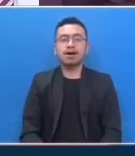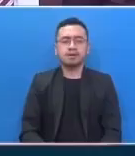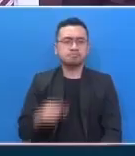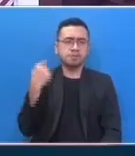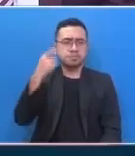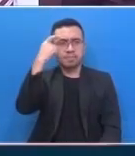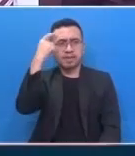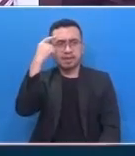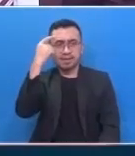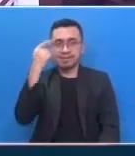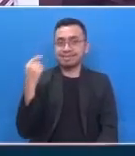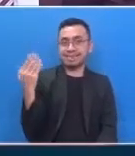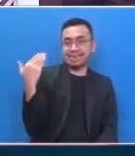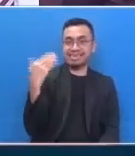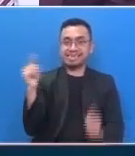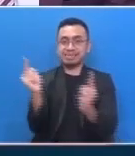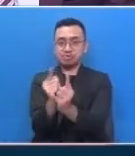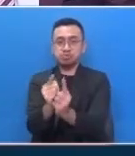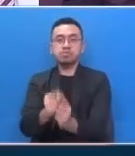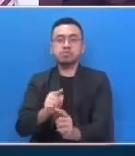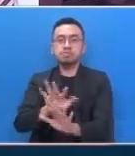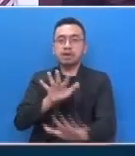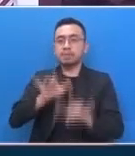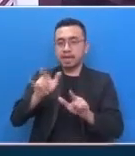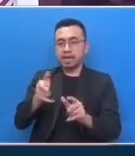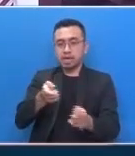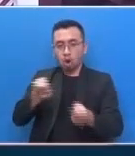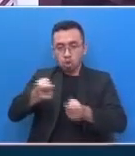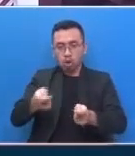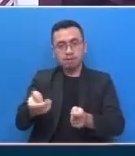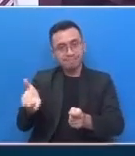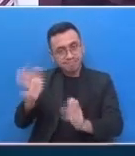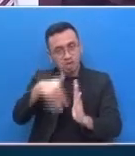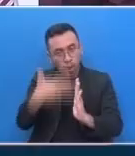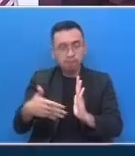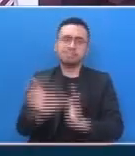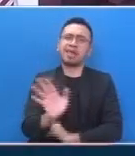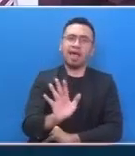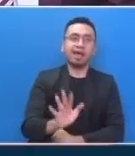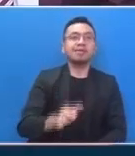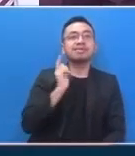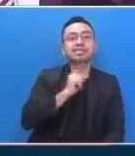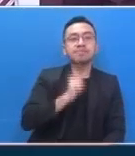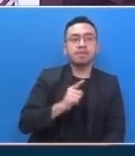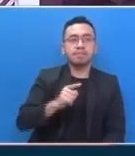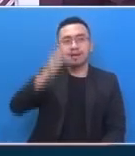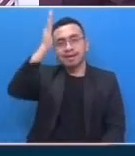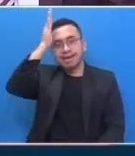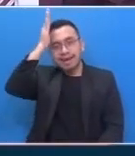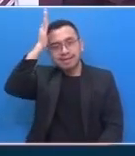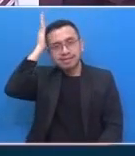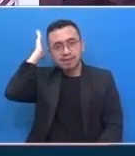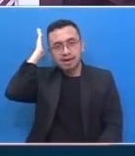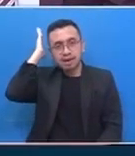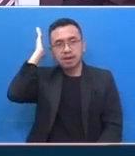tidak diatur oleh Ped perjuangan sosok Ganjar dan Gibran ini punya hubungan khusus yang lebih dekat